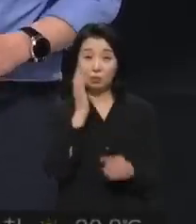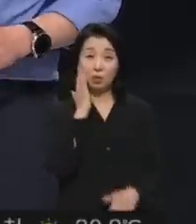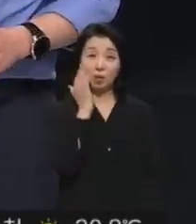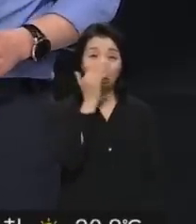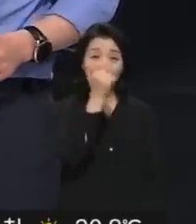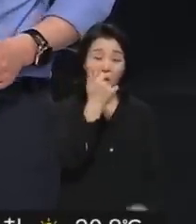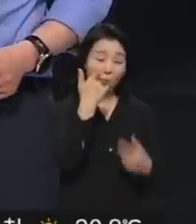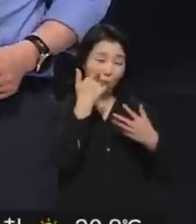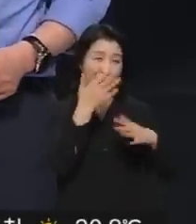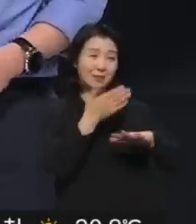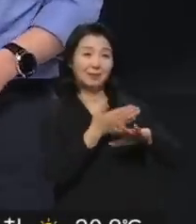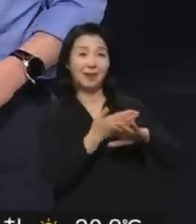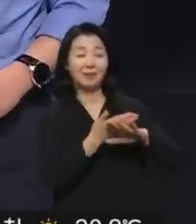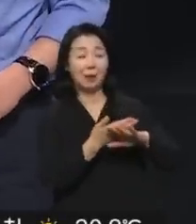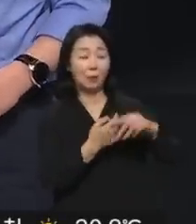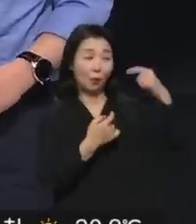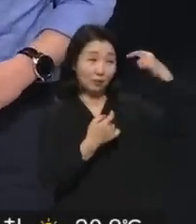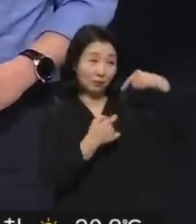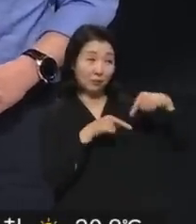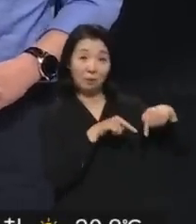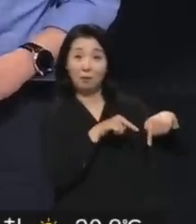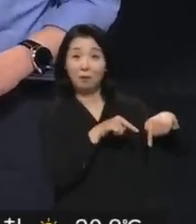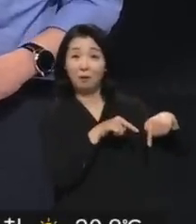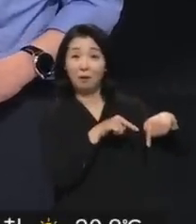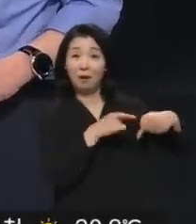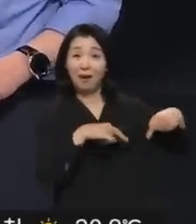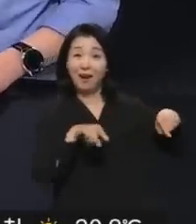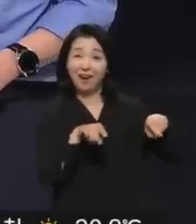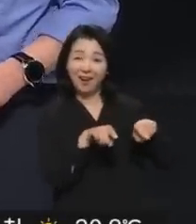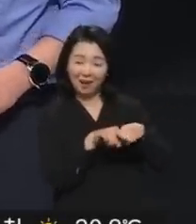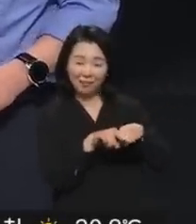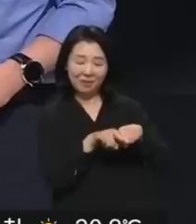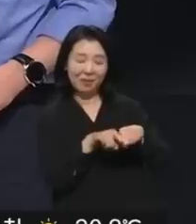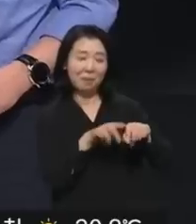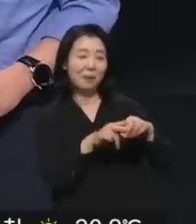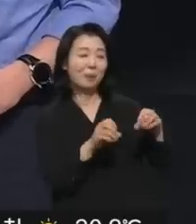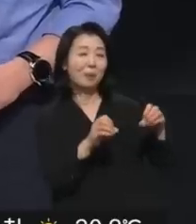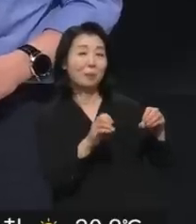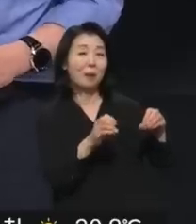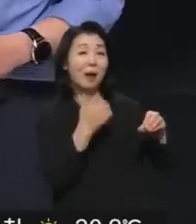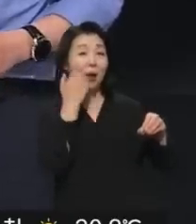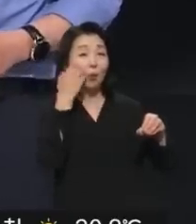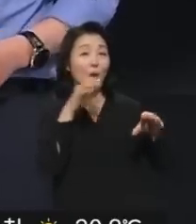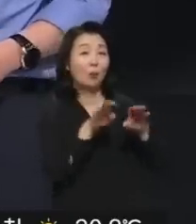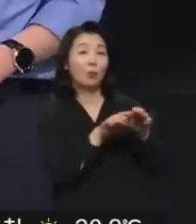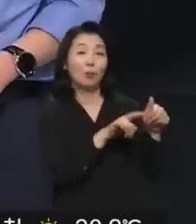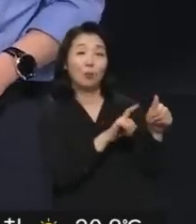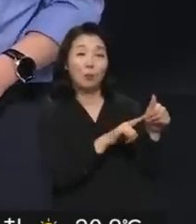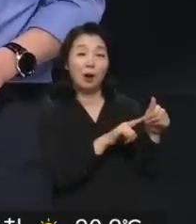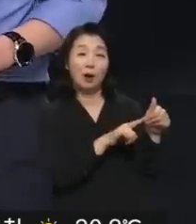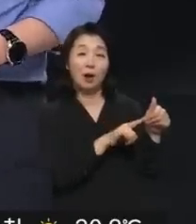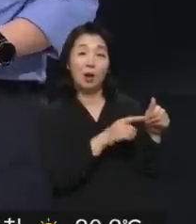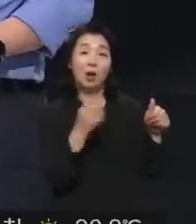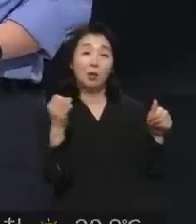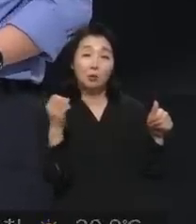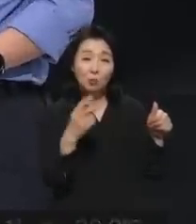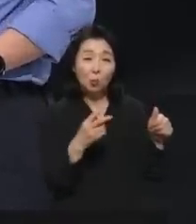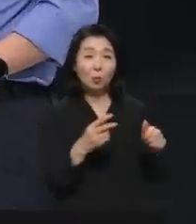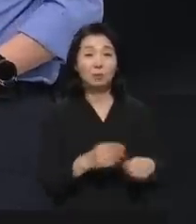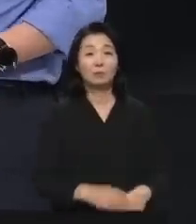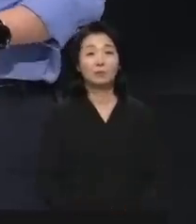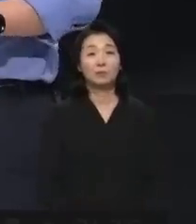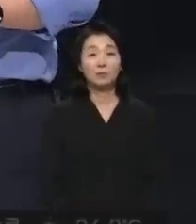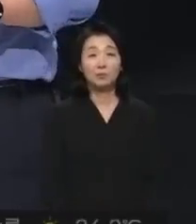대통령과 확실히 다르다고 느낀 걸까요? 함께 자리했던 누카가 후쿠시로 전 이란 의원연맹 회장은